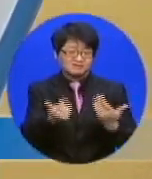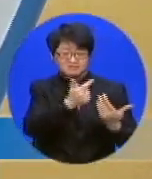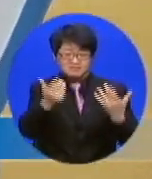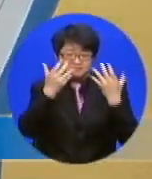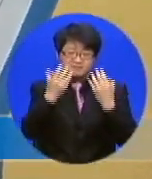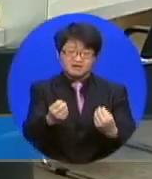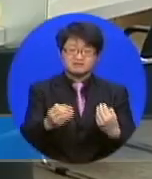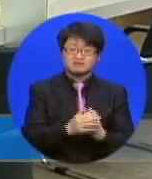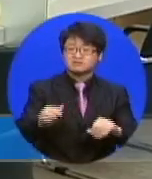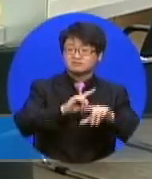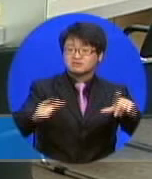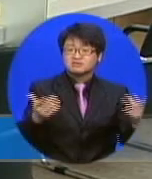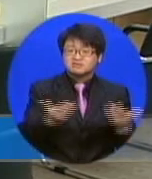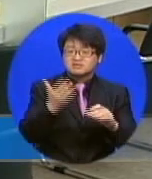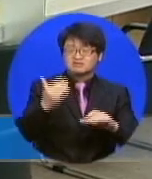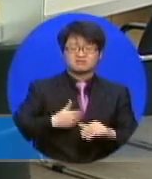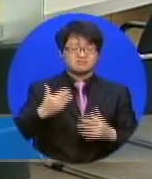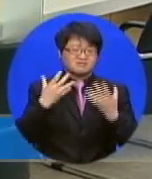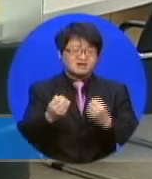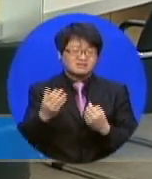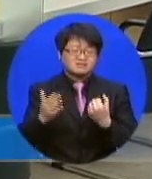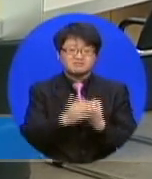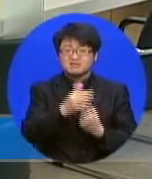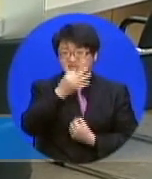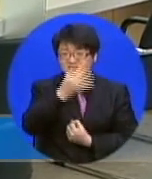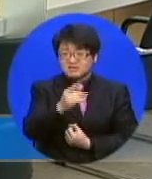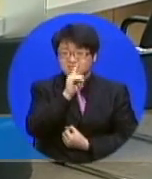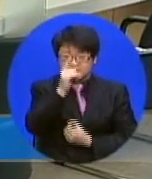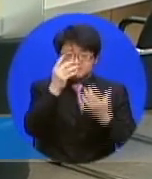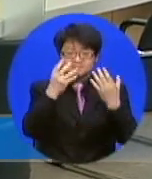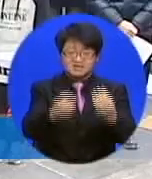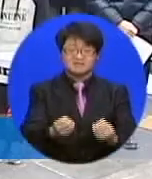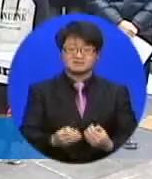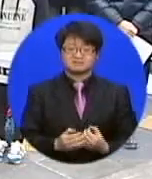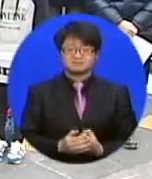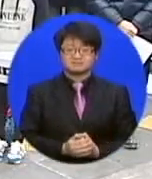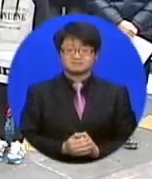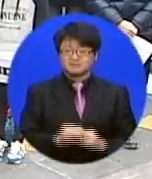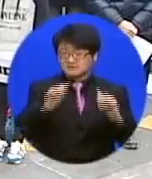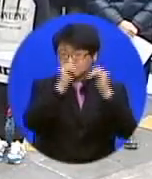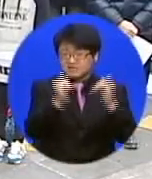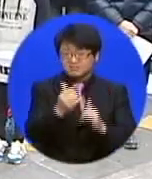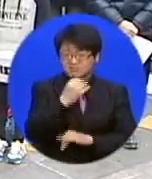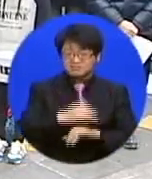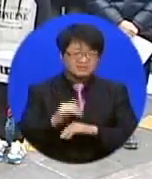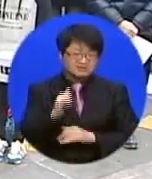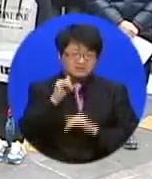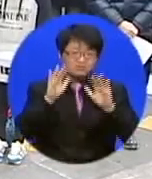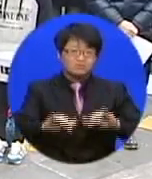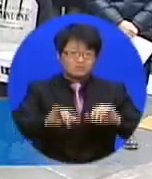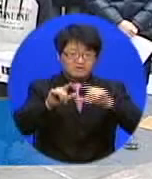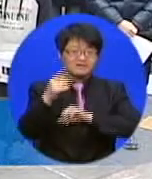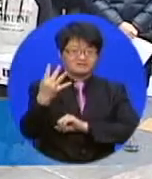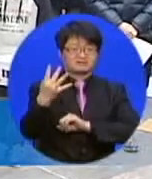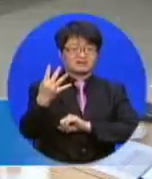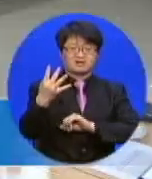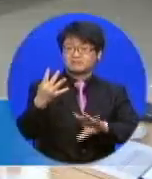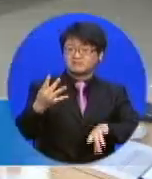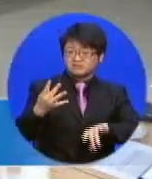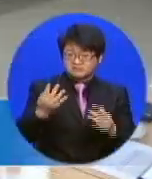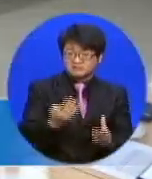다반사였으며 평소 업무 과중으로 힘들다는 말을 자주 한 것으로 밝혀졌습니다. 사회복지사의 자살은 올해만 네 번째 발생한